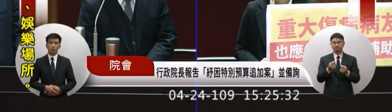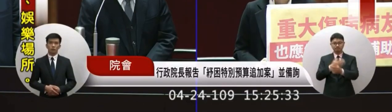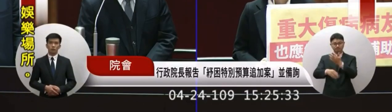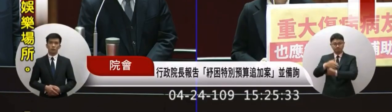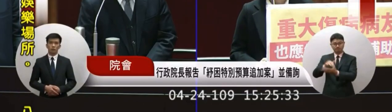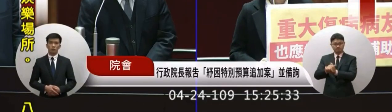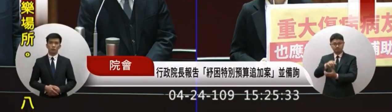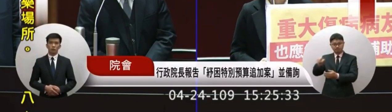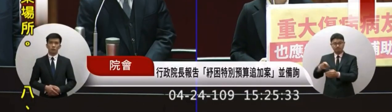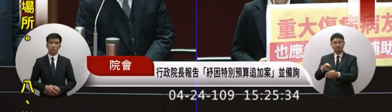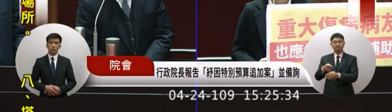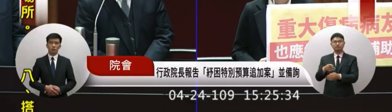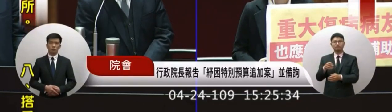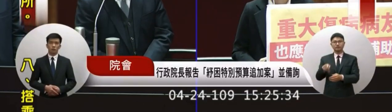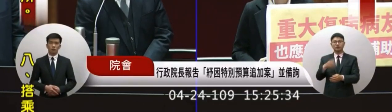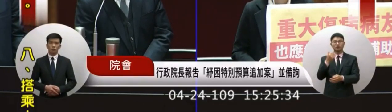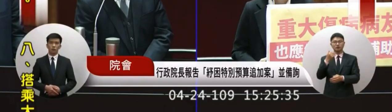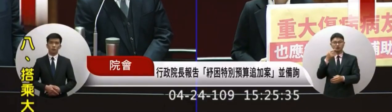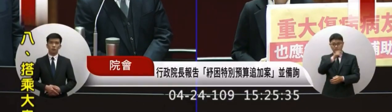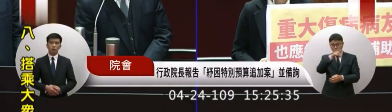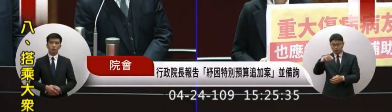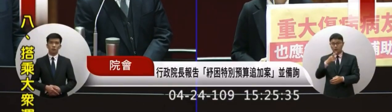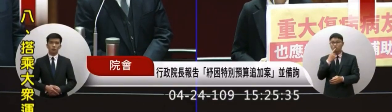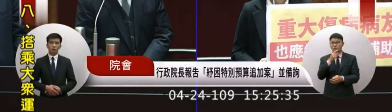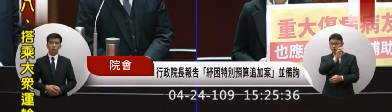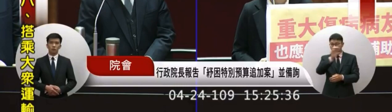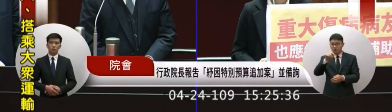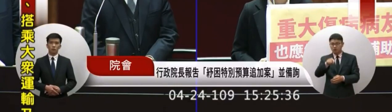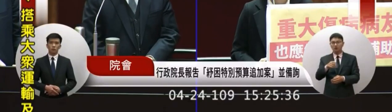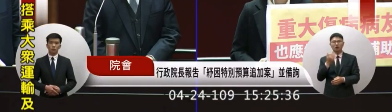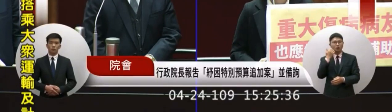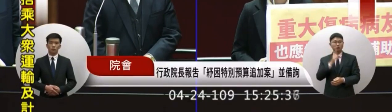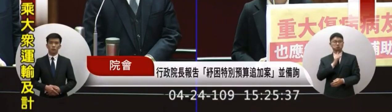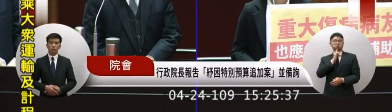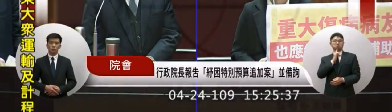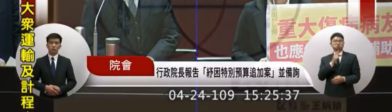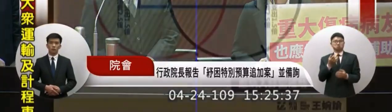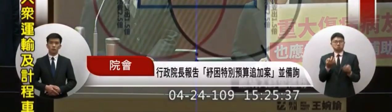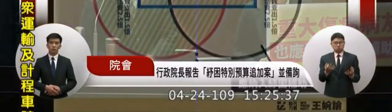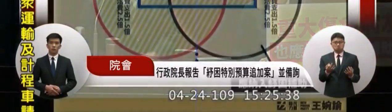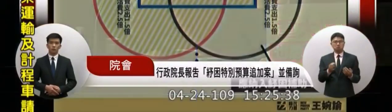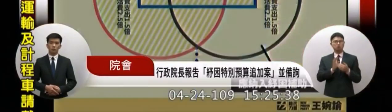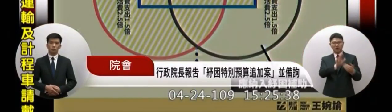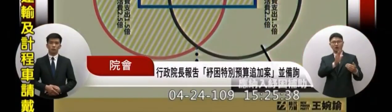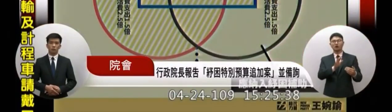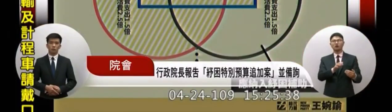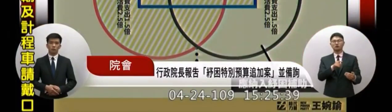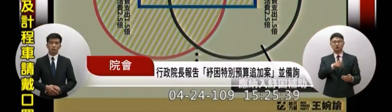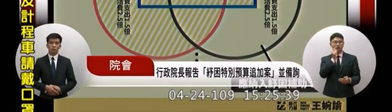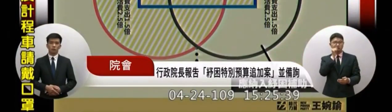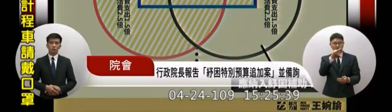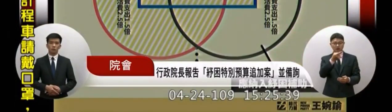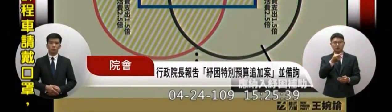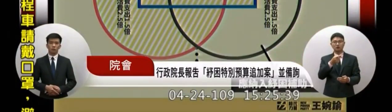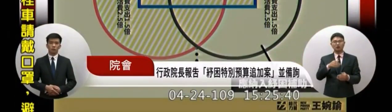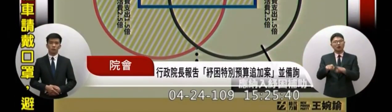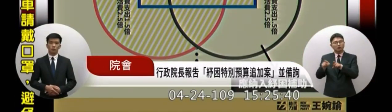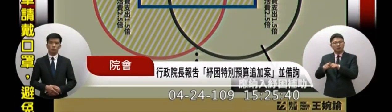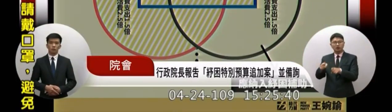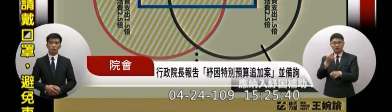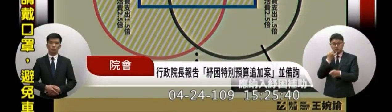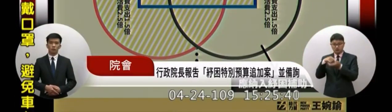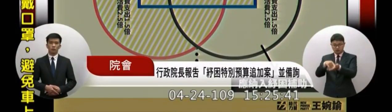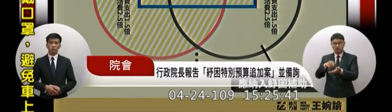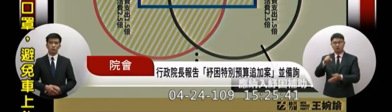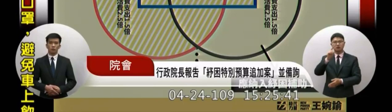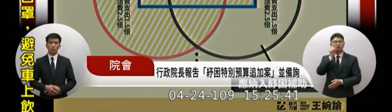心障碍者的部分，也就是这个斜线红框区的部分，就只要是排付的部分，排付以外的其实都给了这个一个月1500块三个月的这个